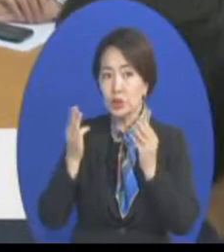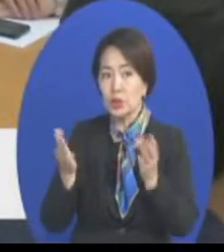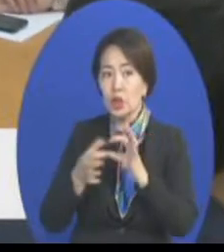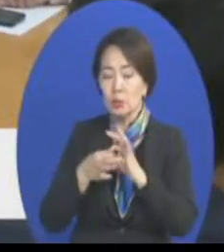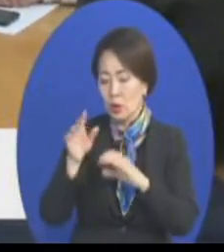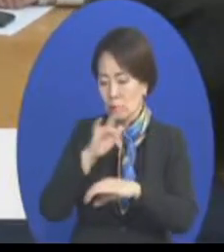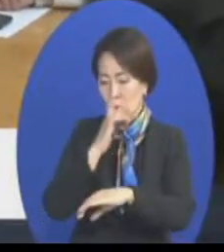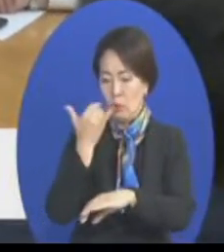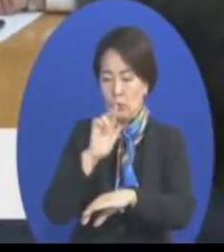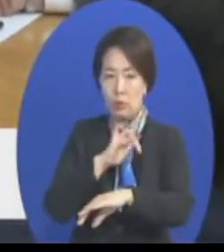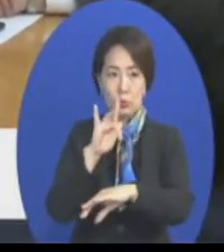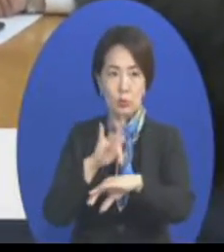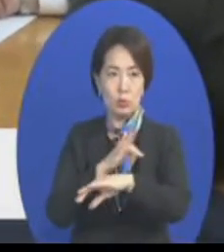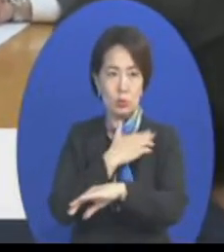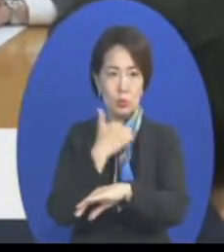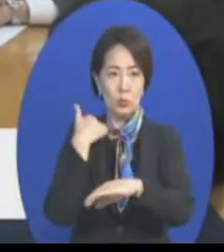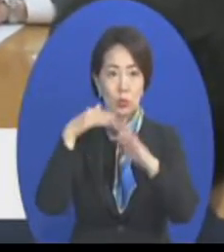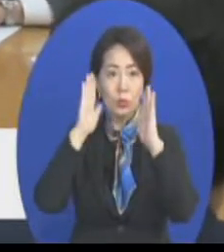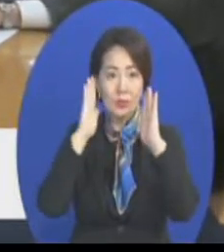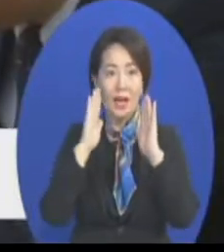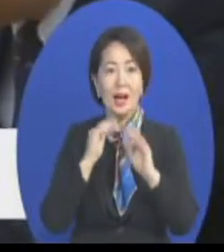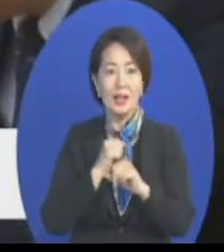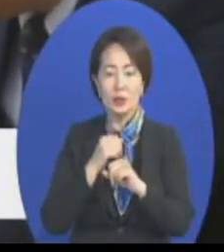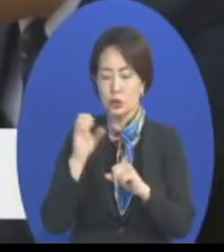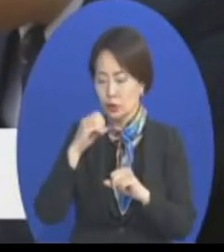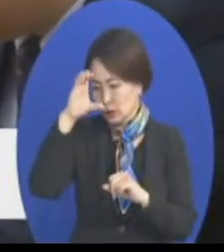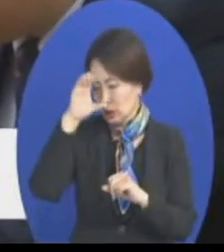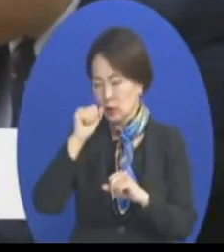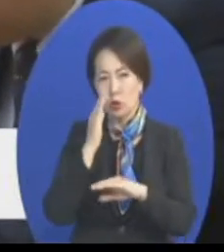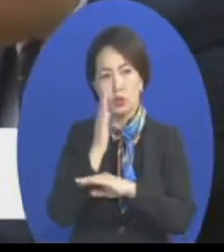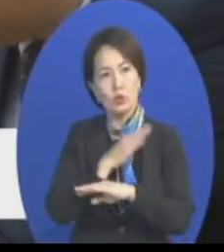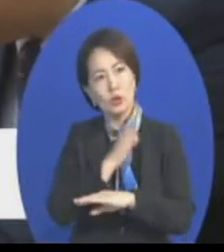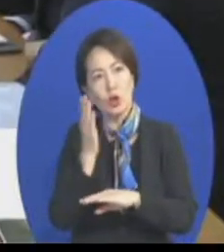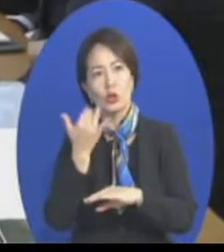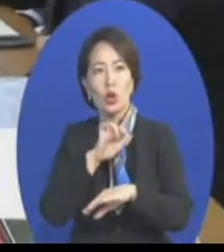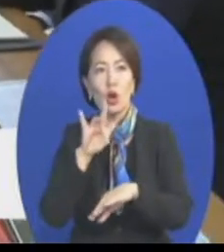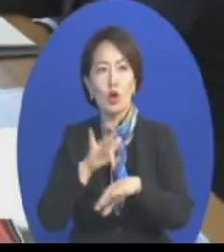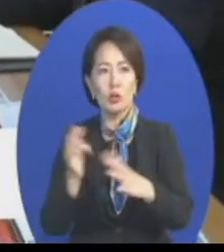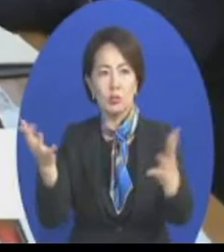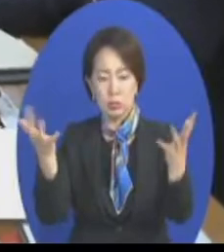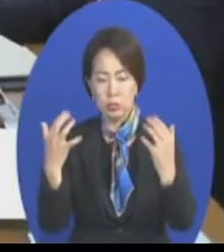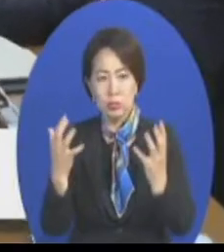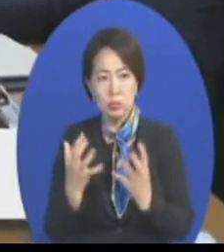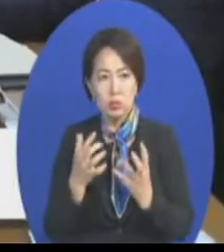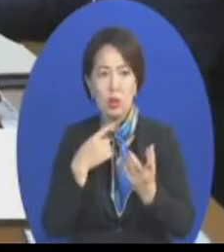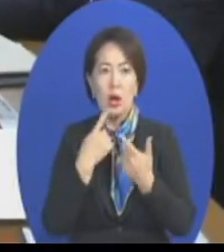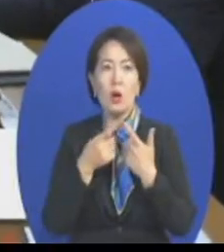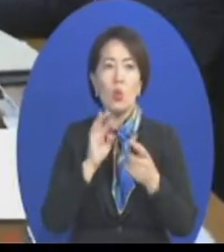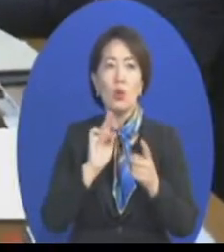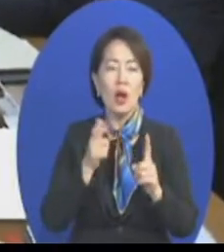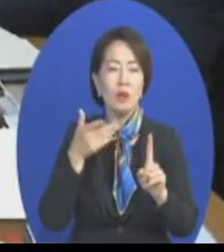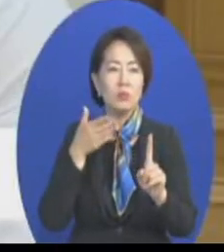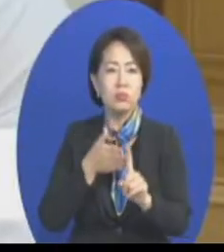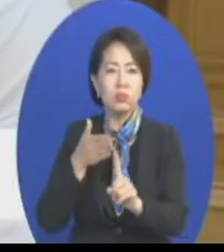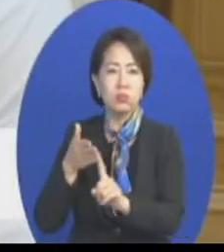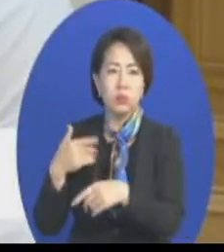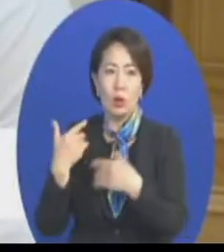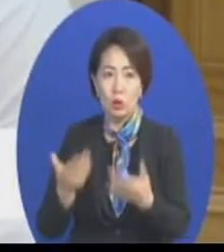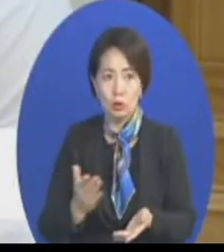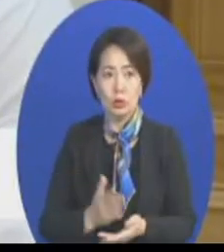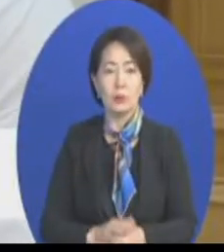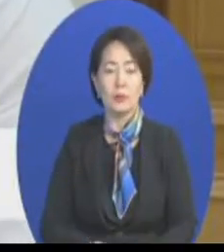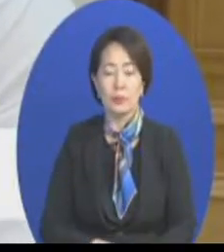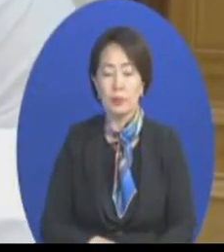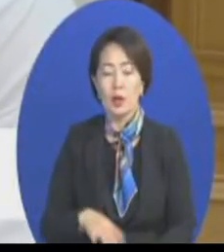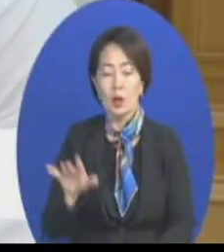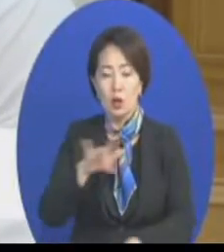чиглэлд хотын удирдлагууд анхаарч ажиллахаар болж байна. Тодорхойлбол ерөнхий сайд үдээс хойш хотынхны хүлээн авч уулзаж үүрэг чиглэл өгсөн юм аа. Тэгээд